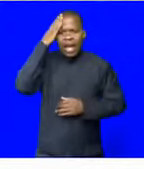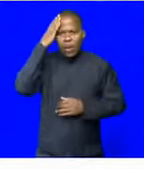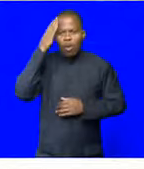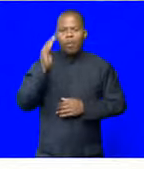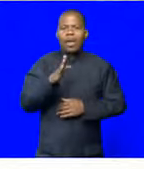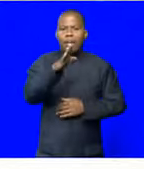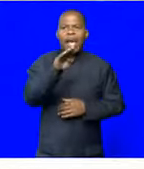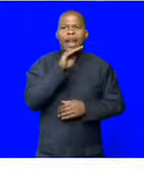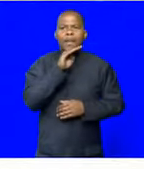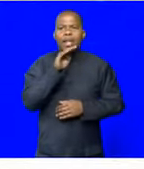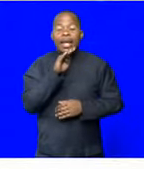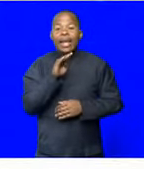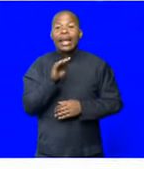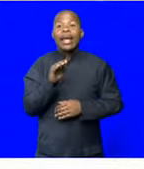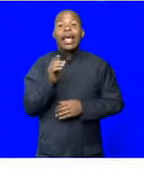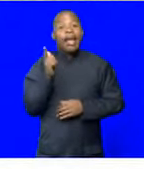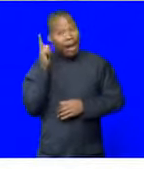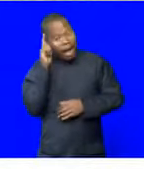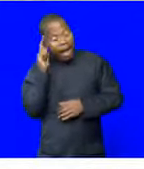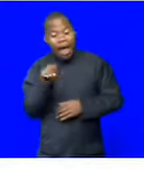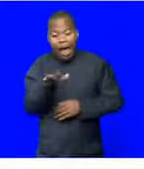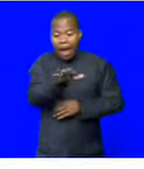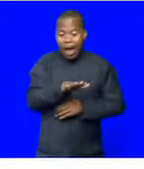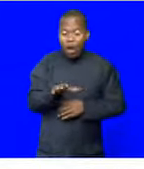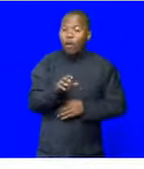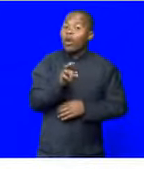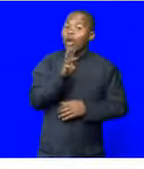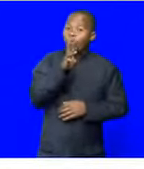lo umnotho nje ne tourism yakhona la Swatini nema